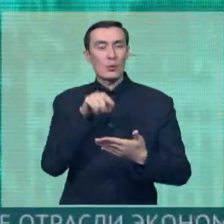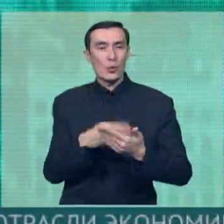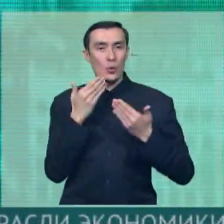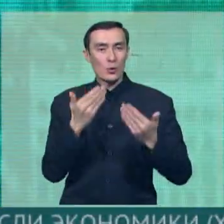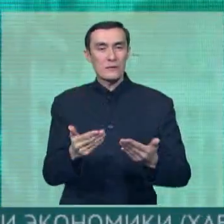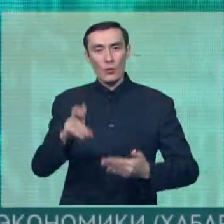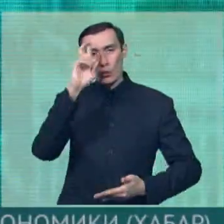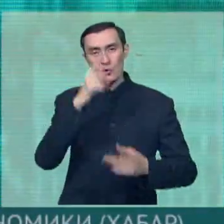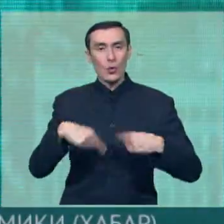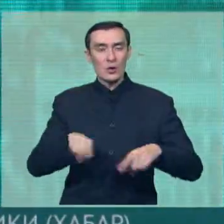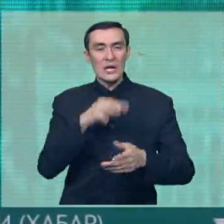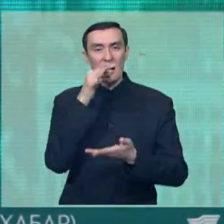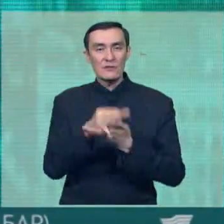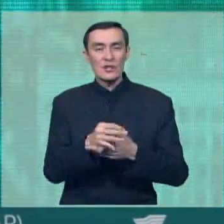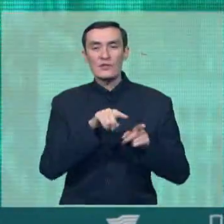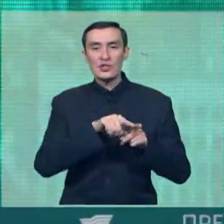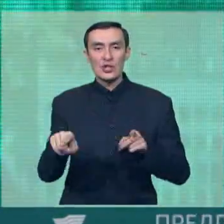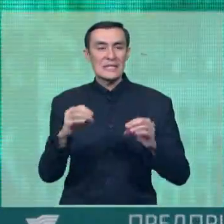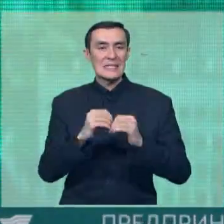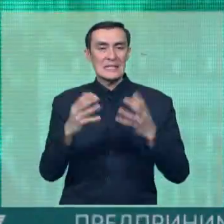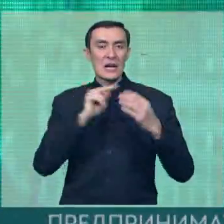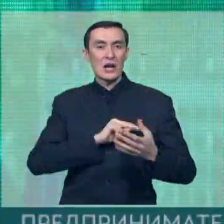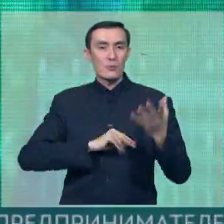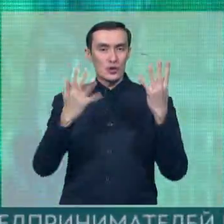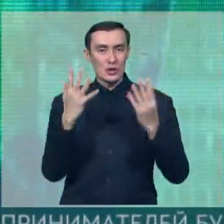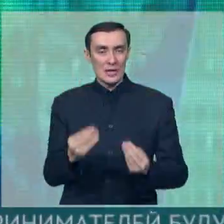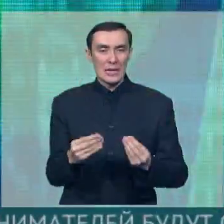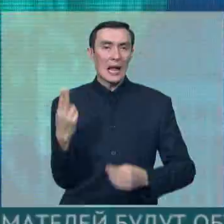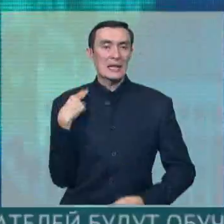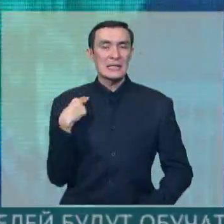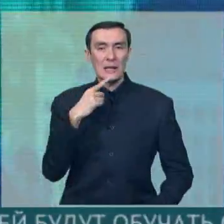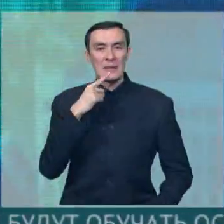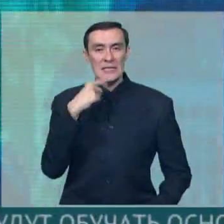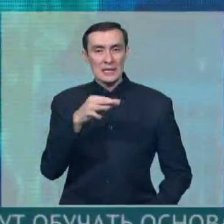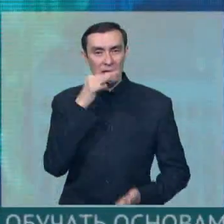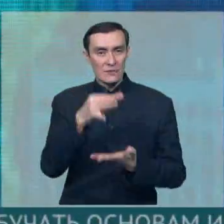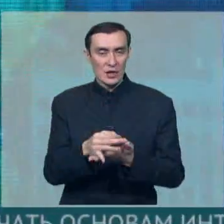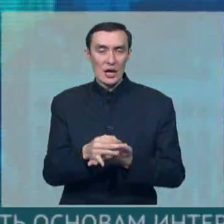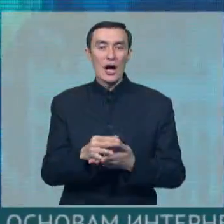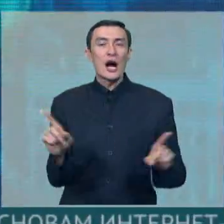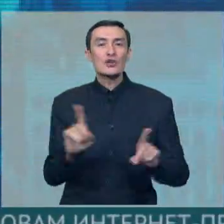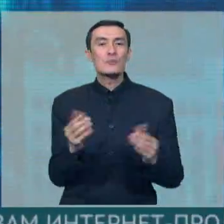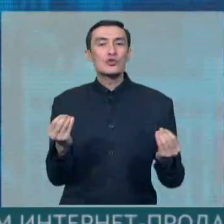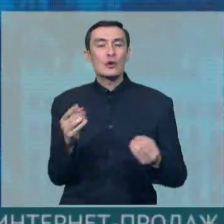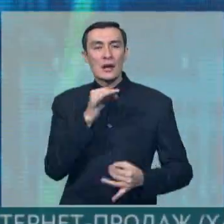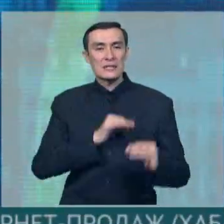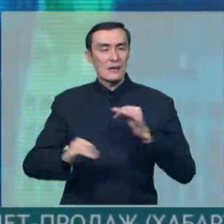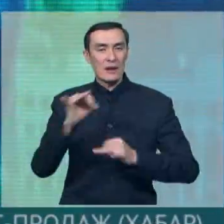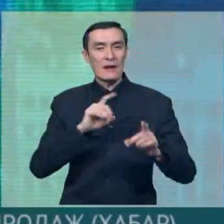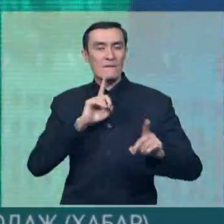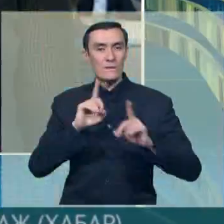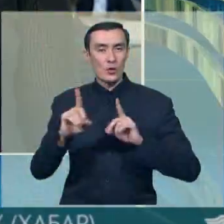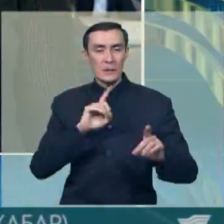инвесторов госорганы ответ будут предоставлять в течение 10 рабочих дней на английском языке. О чем еще говорили на форуме,